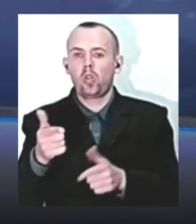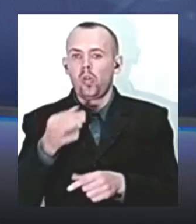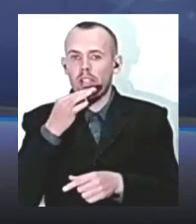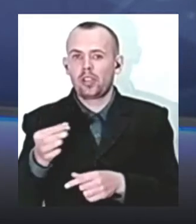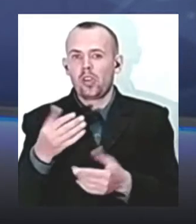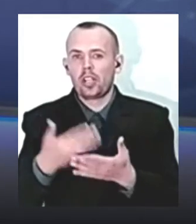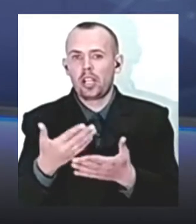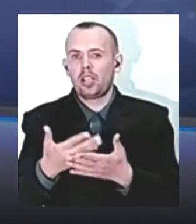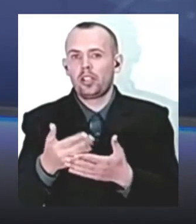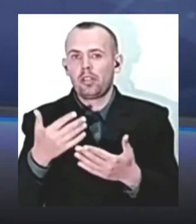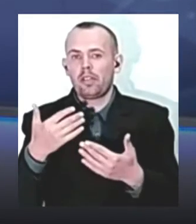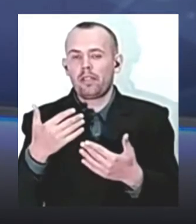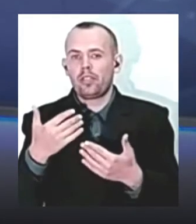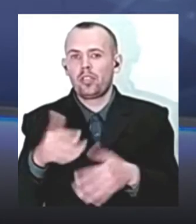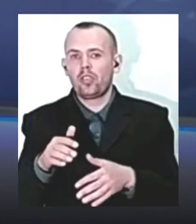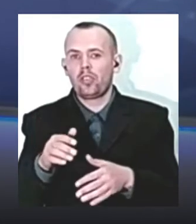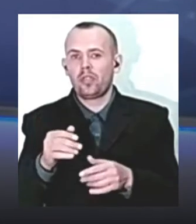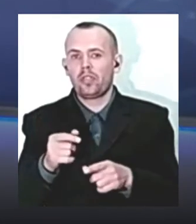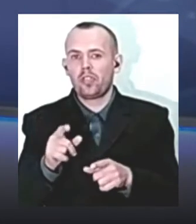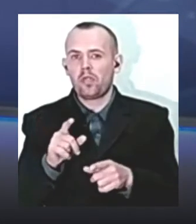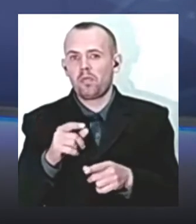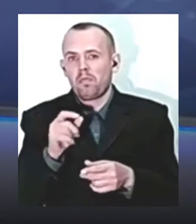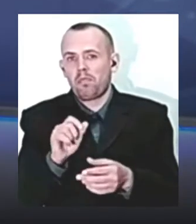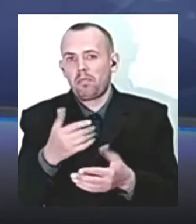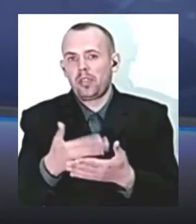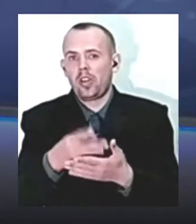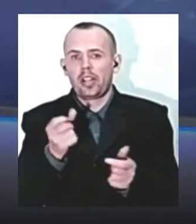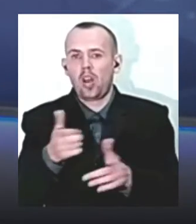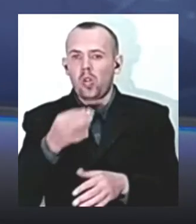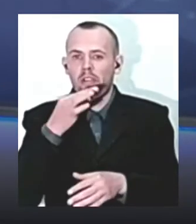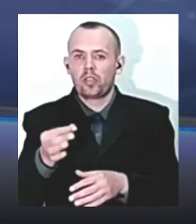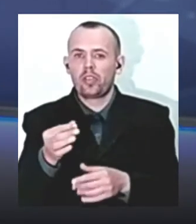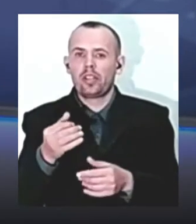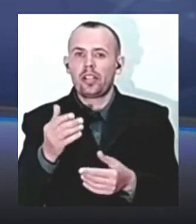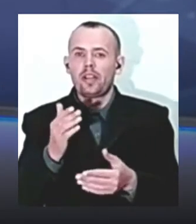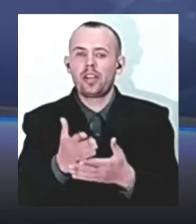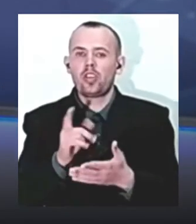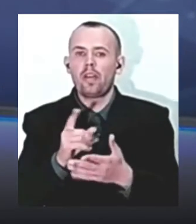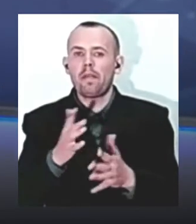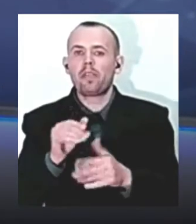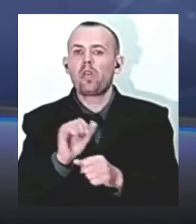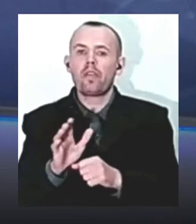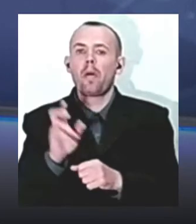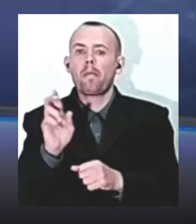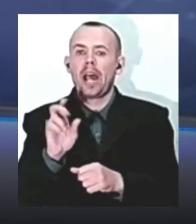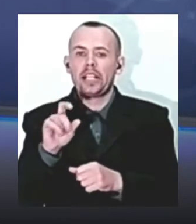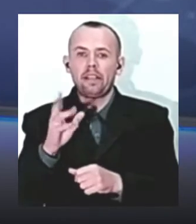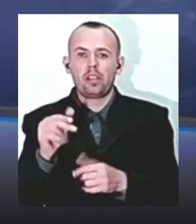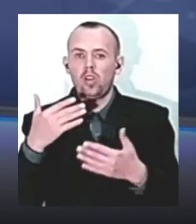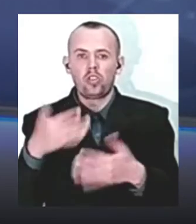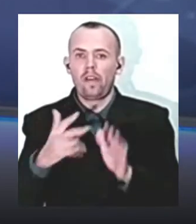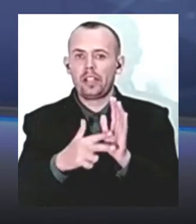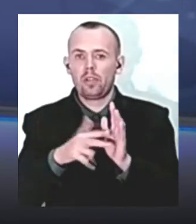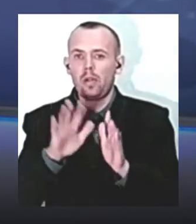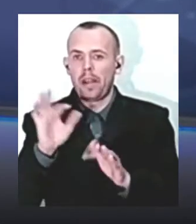вже приймає підозру, не готова сказати, є чи в них вже випадки ковіду. Березівка вже 85%,